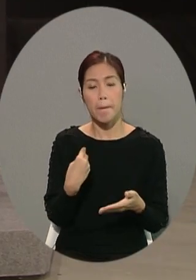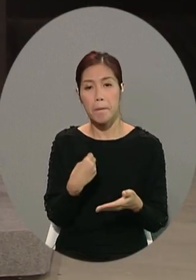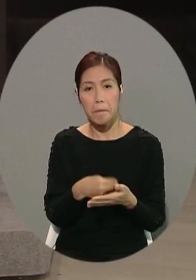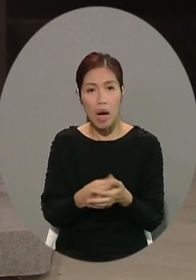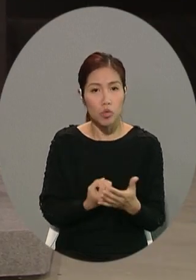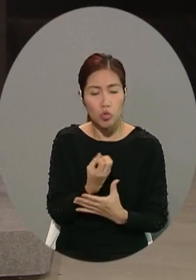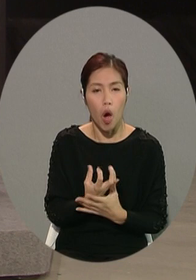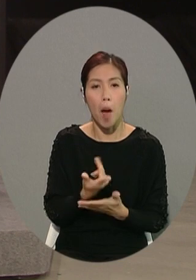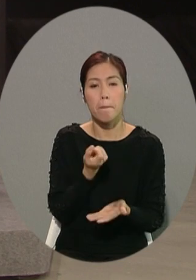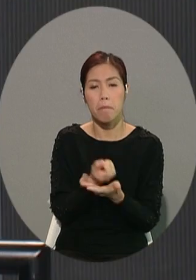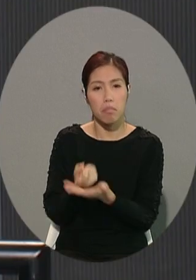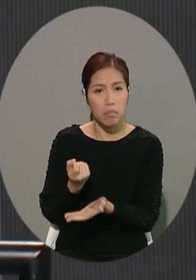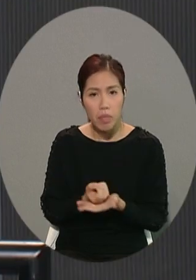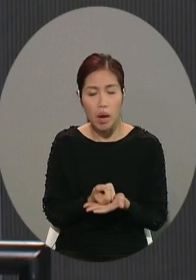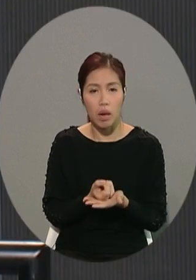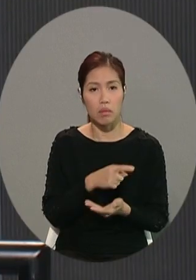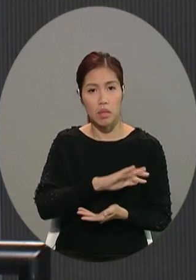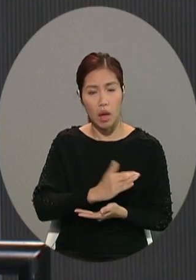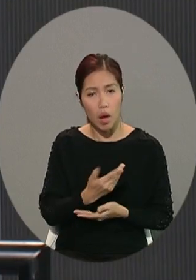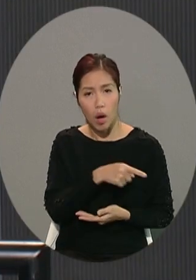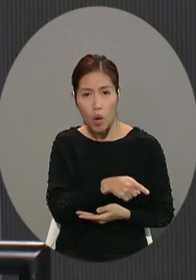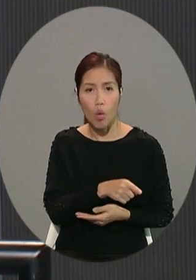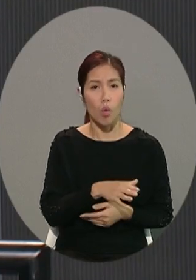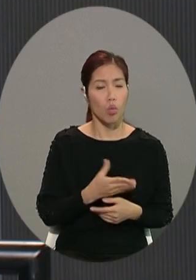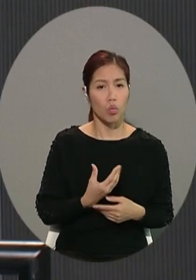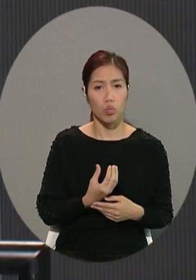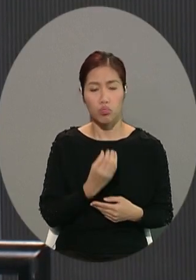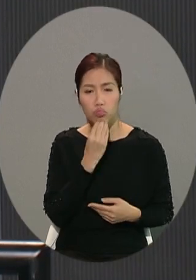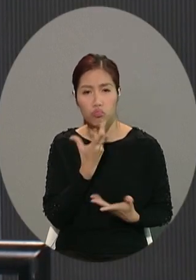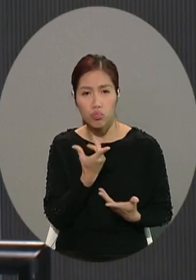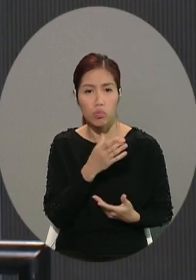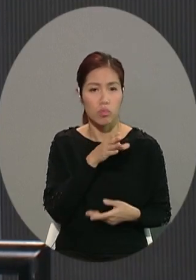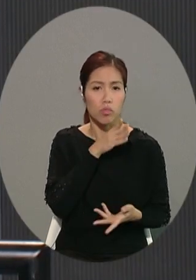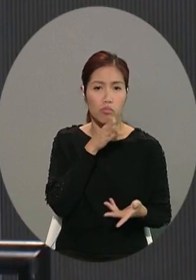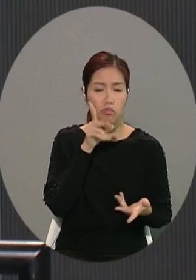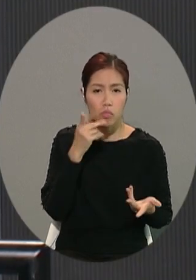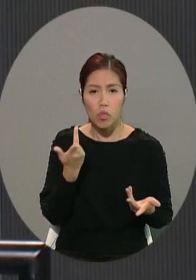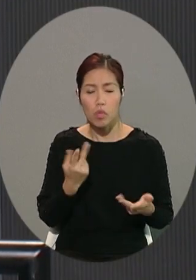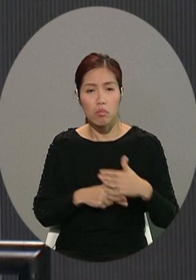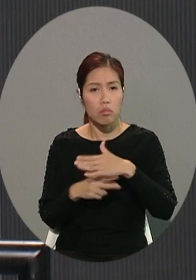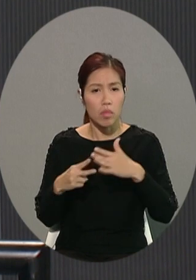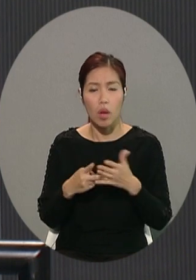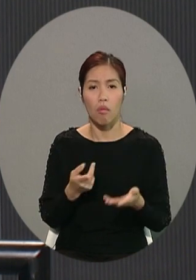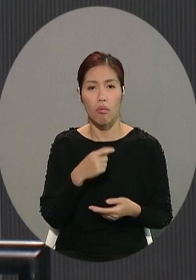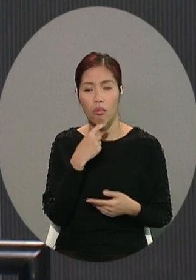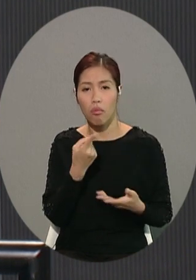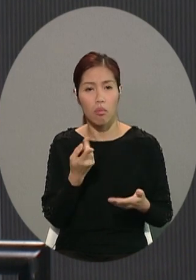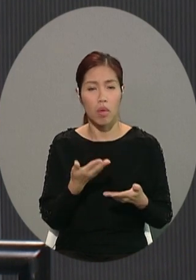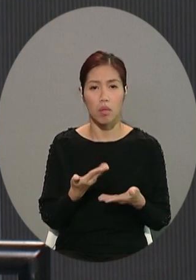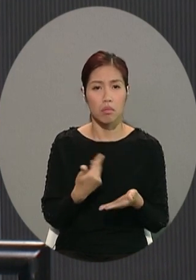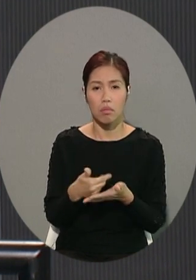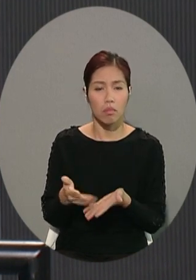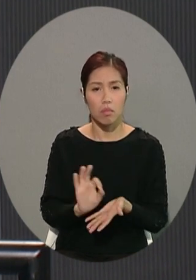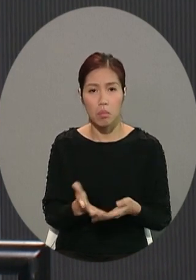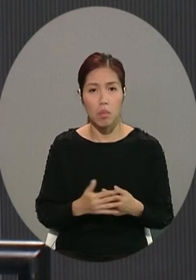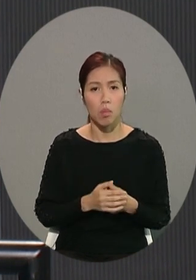贵送的。但是他所谓开的东涌人市集连一蚊都没做过。港珠澳大桥逼爆、旅客逼爆的问题，他